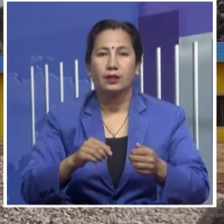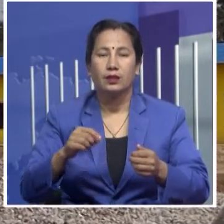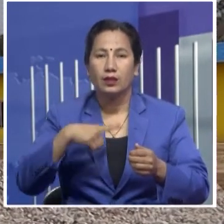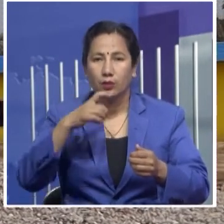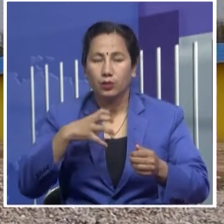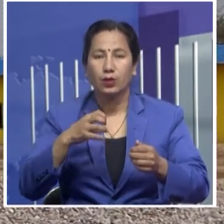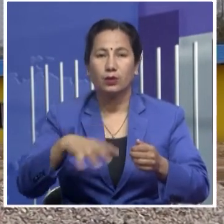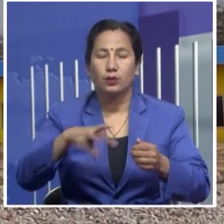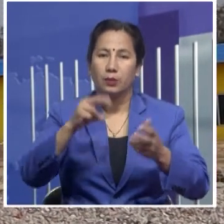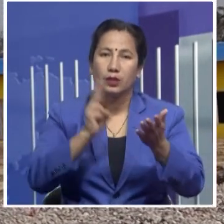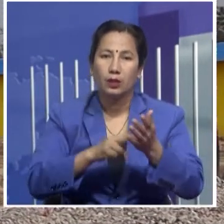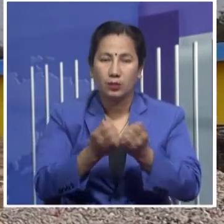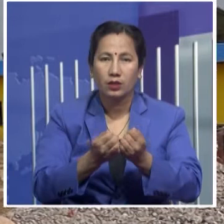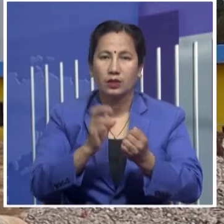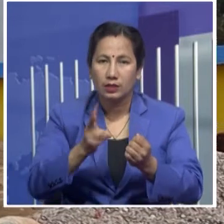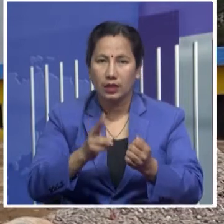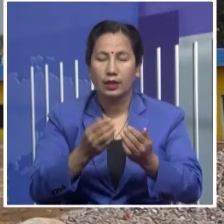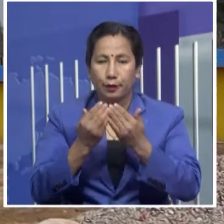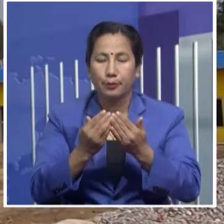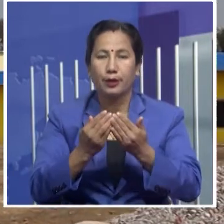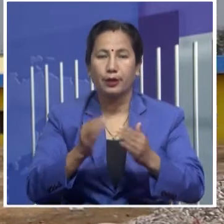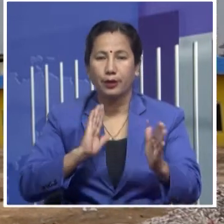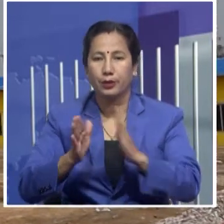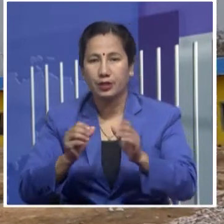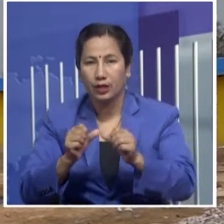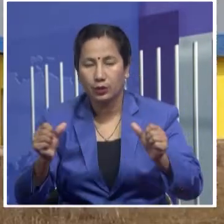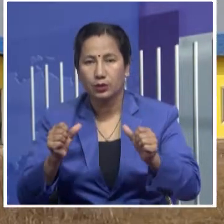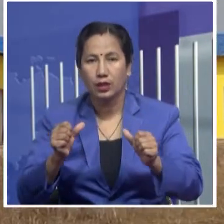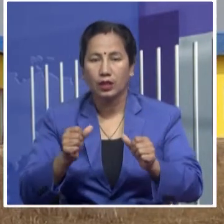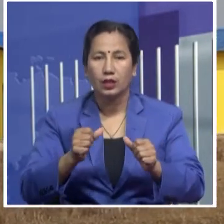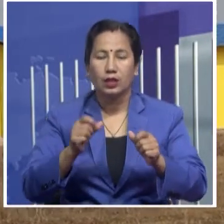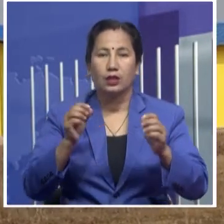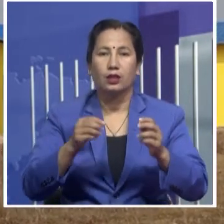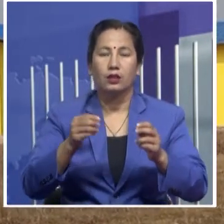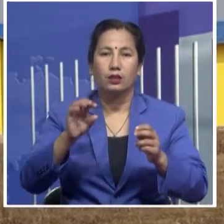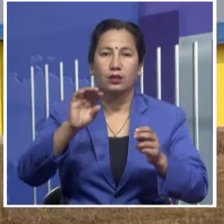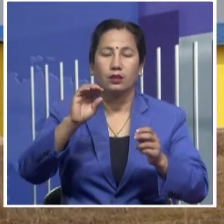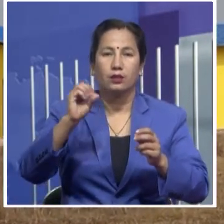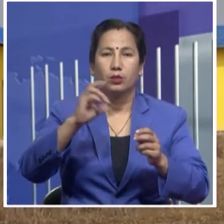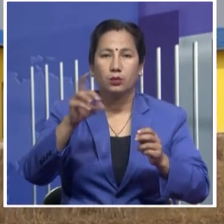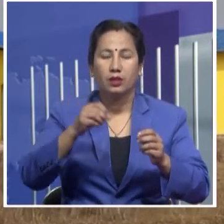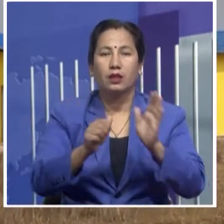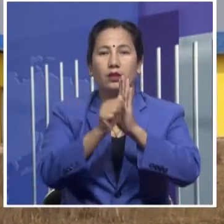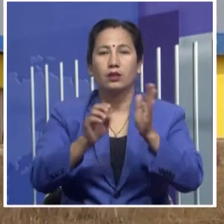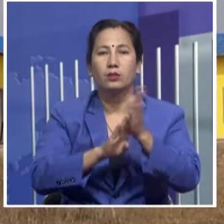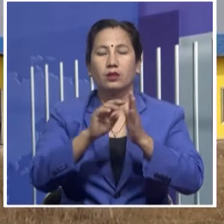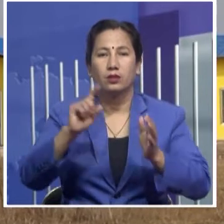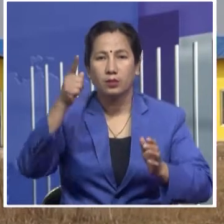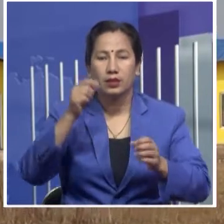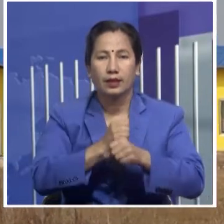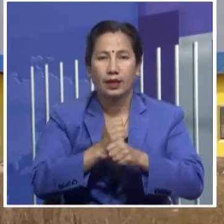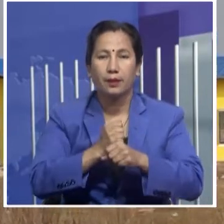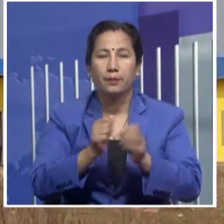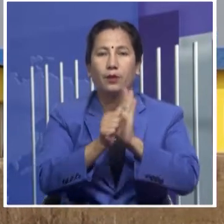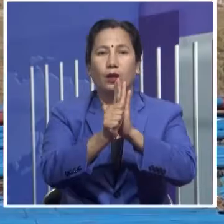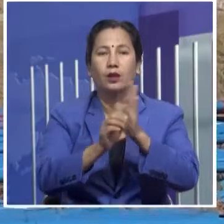नपुगेको संरचना थप गर्ने र त्यही पठन पाठन गर्ने योजना अनुसार पूर्वाधार बनाउने काम अघि बढ्यो। गत वैशाखबाट काम अघि बढे पनि